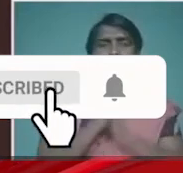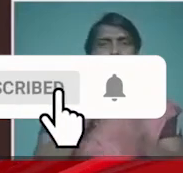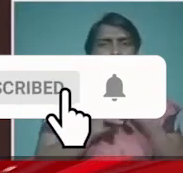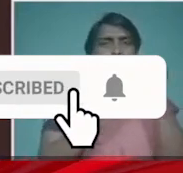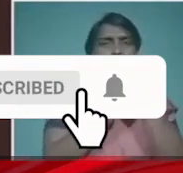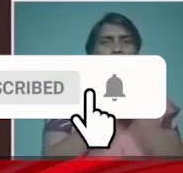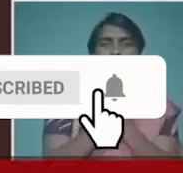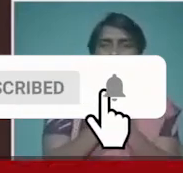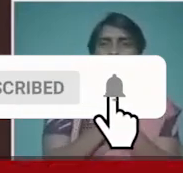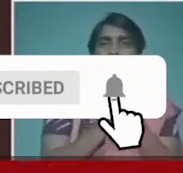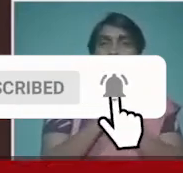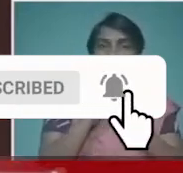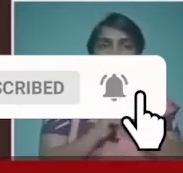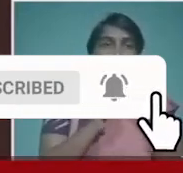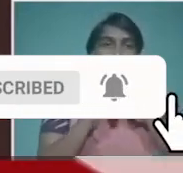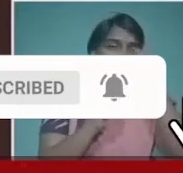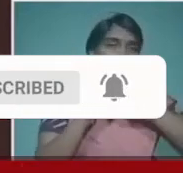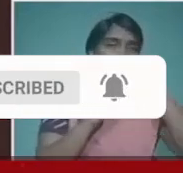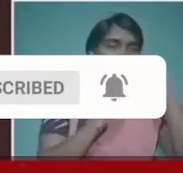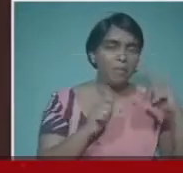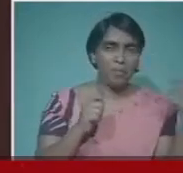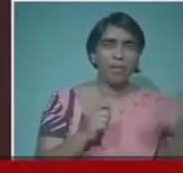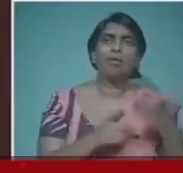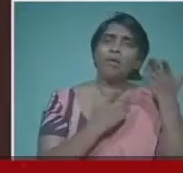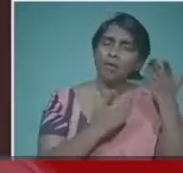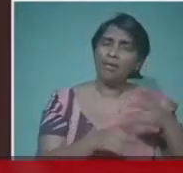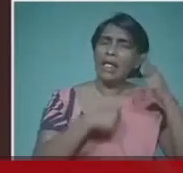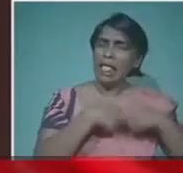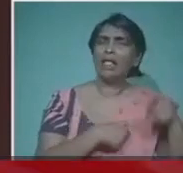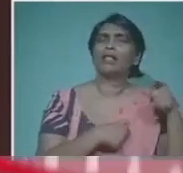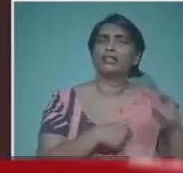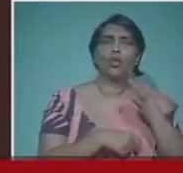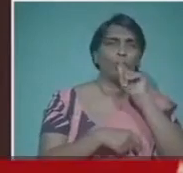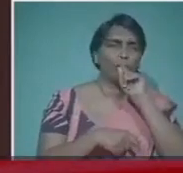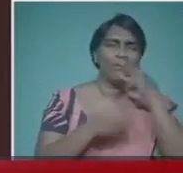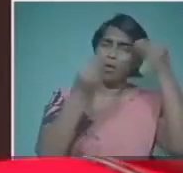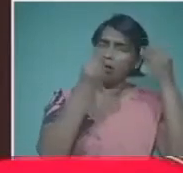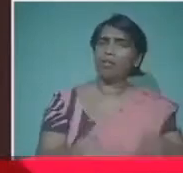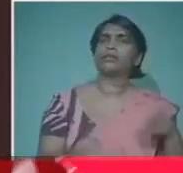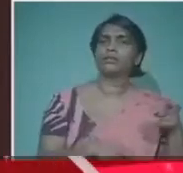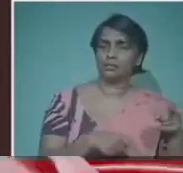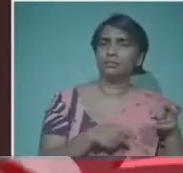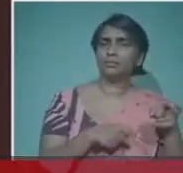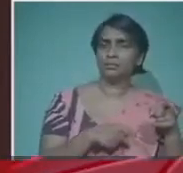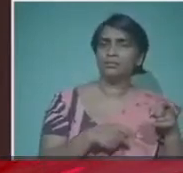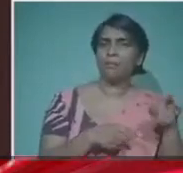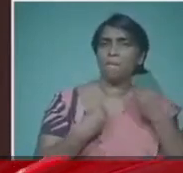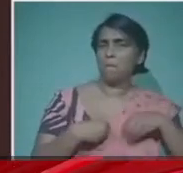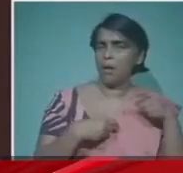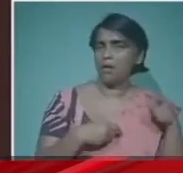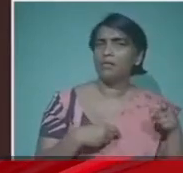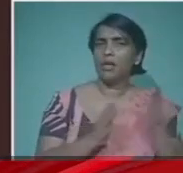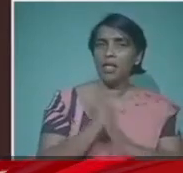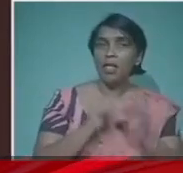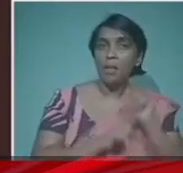අමාත්‍යවරයාම කියනකොට ඒක පාඩු ලබනවා පඩි ගේන්න විදියක් නැහැ කියලා. ඒකම තමයි හේතුව රූපවාහිනී ආයතනය පාඩු ලබන්න.